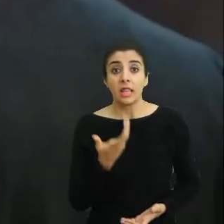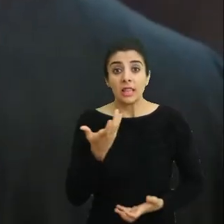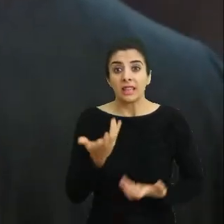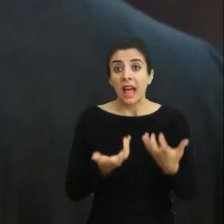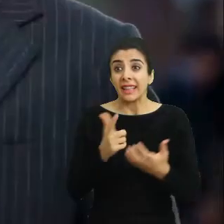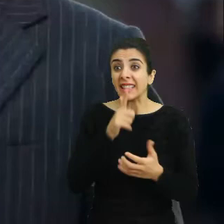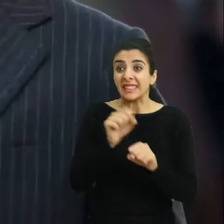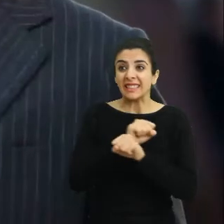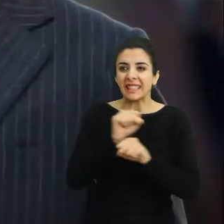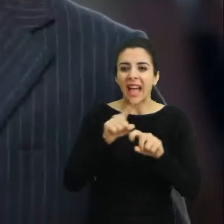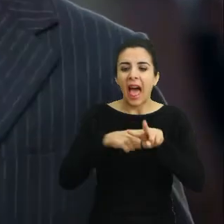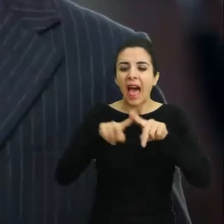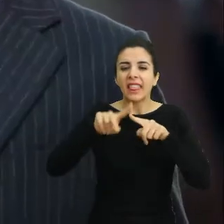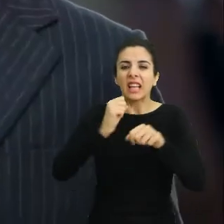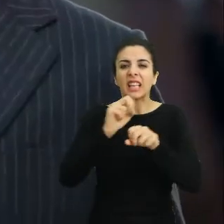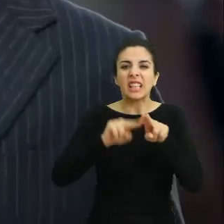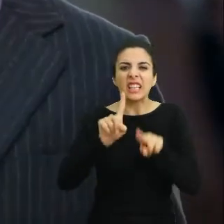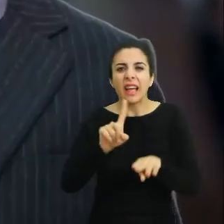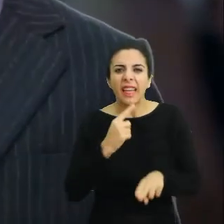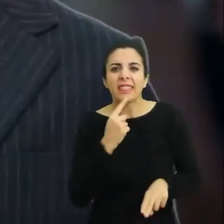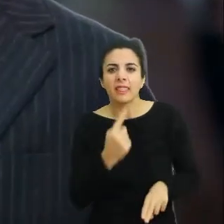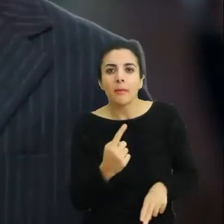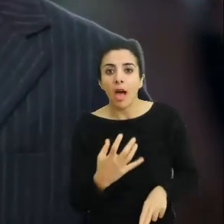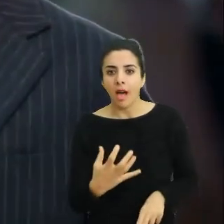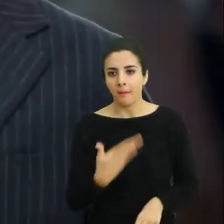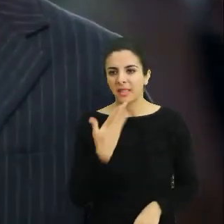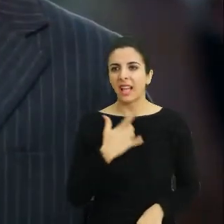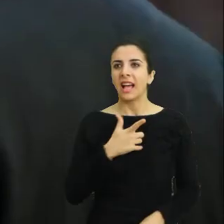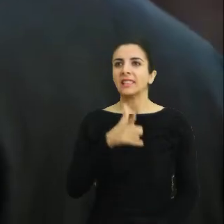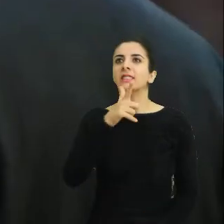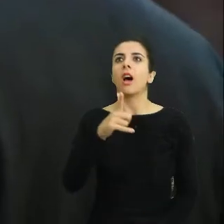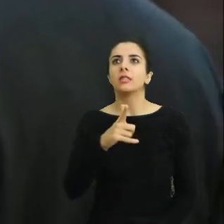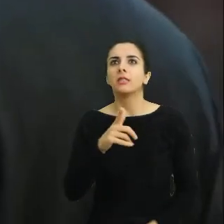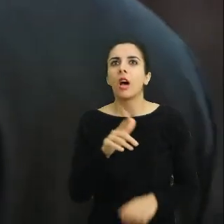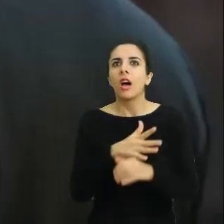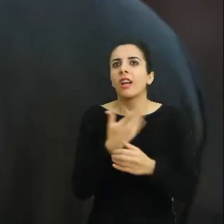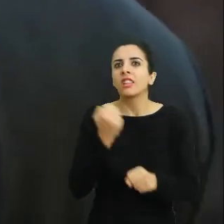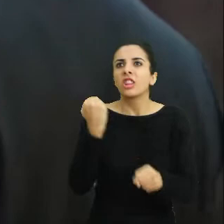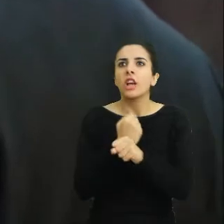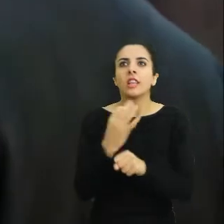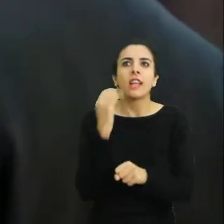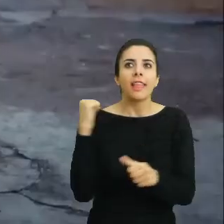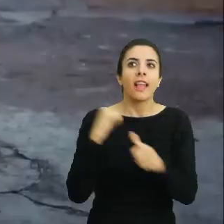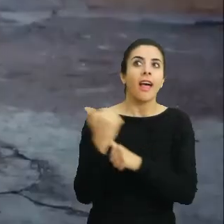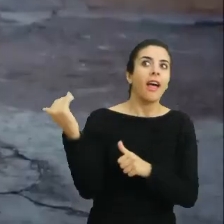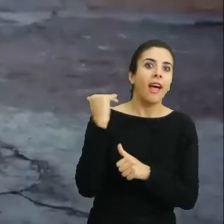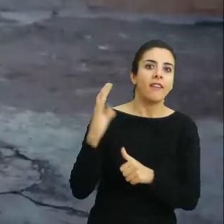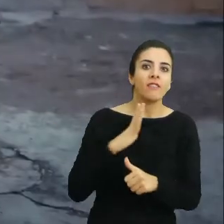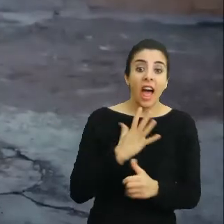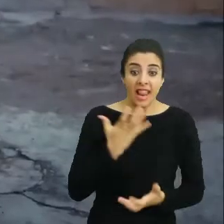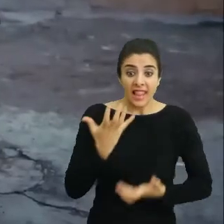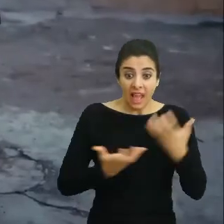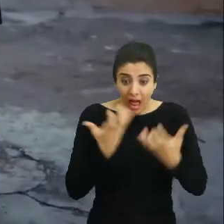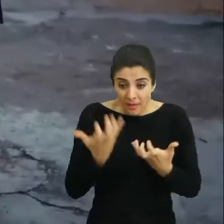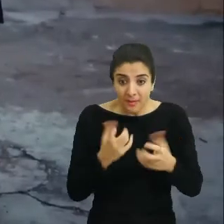Yankı demişiz oğlum. Aksi seda gibi. Kendi sesimiz bize geri döner mi? Yanmaktan yankı demişiz. Aşk da öfke